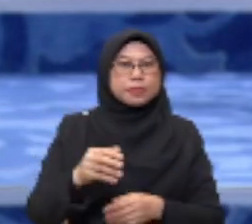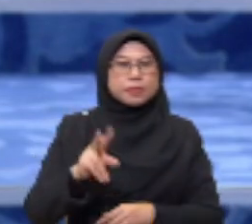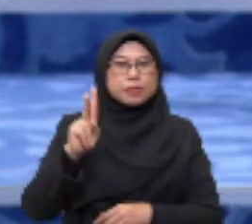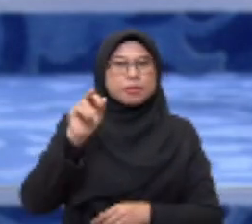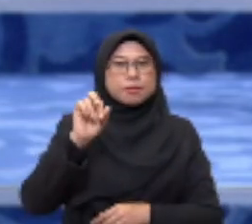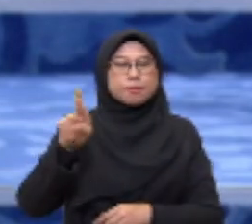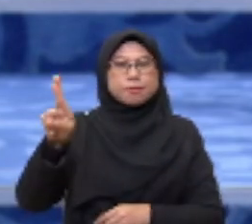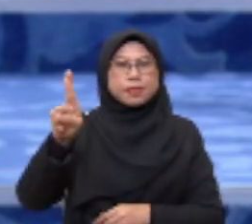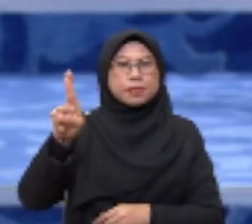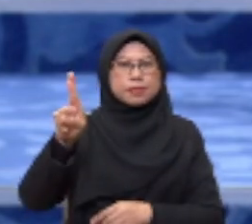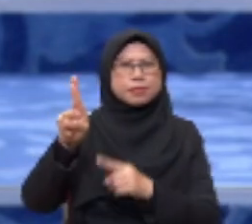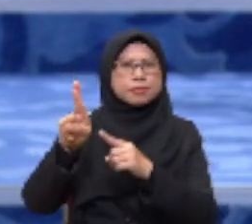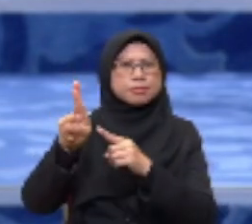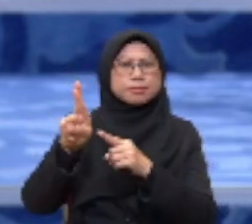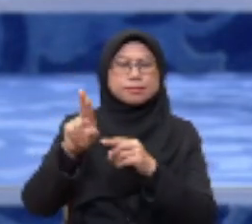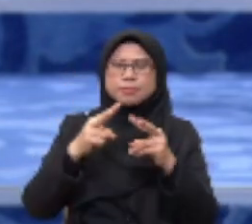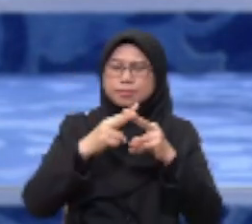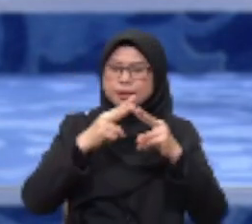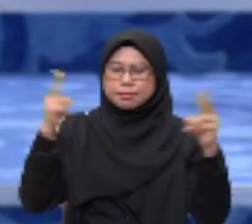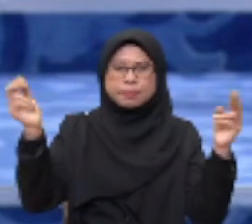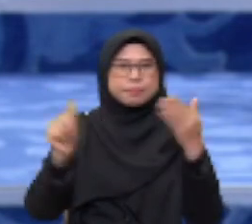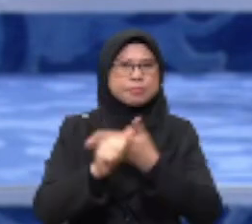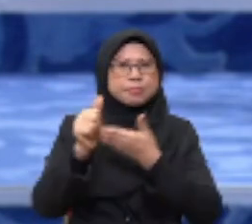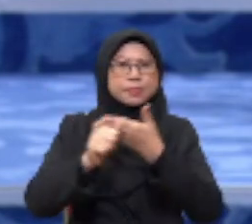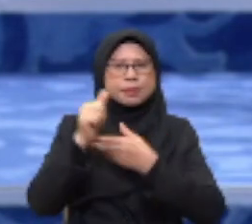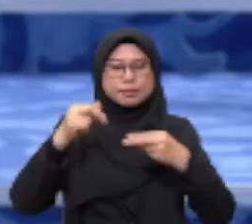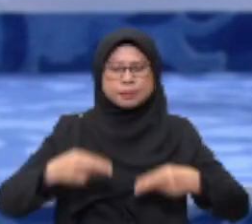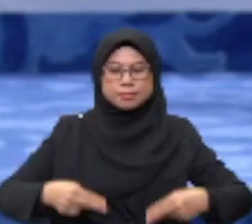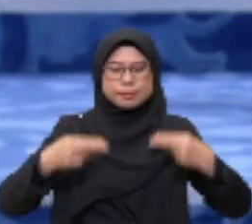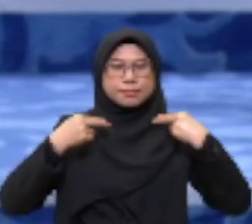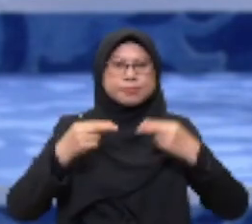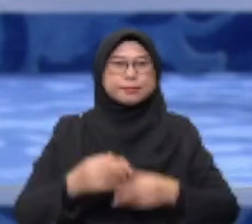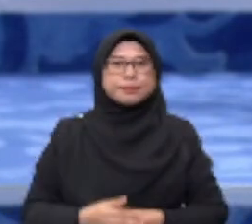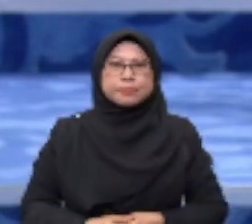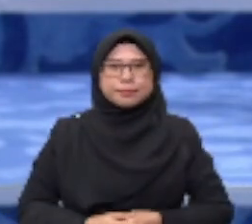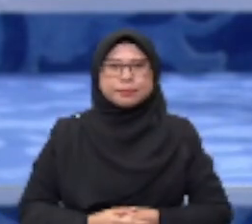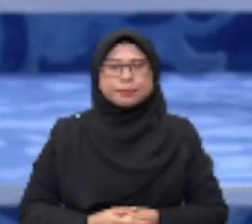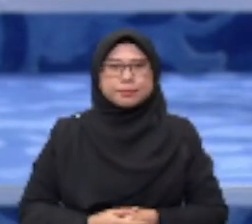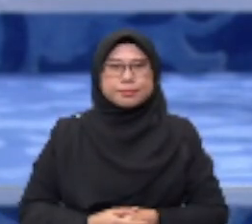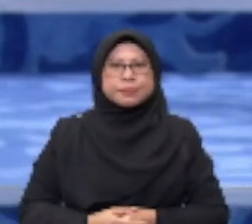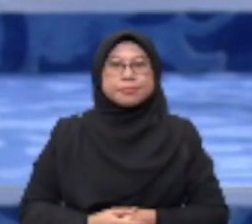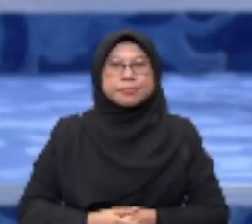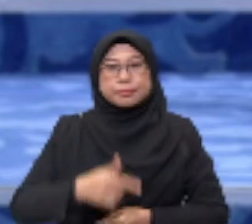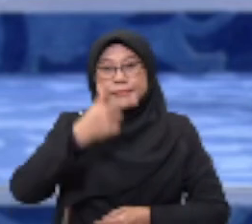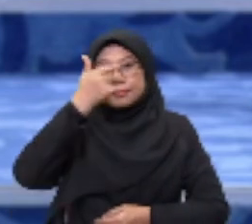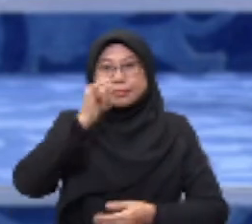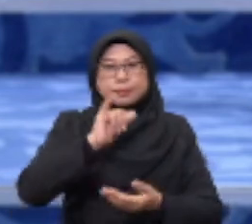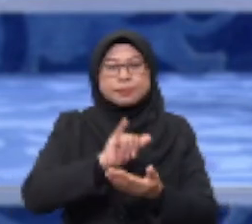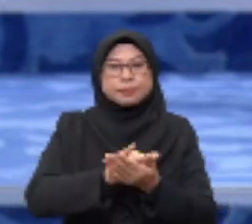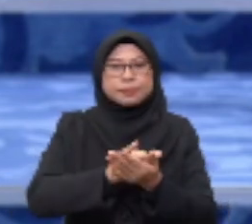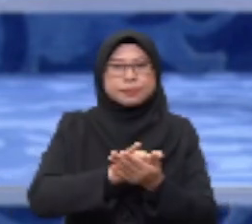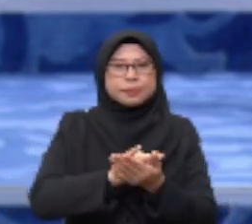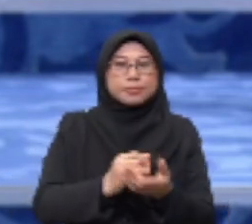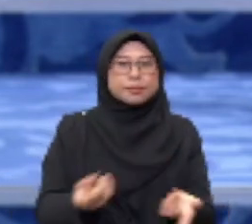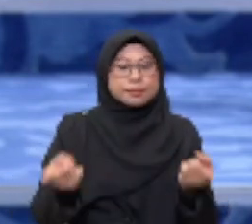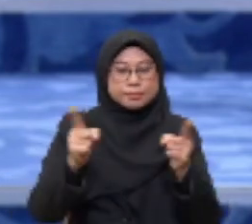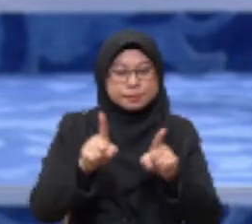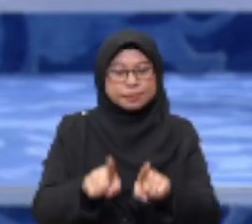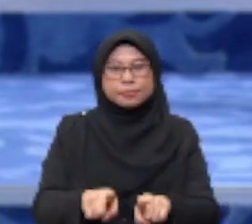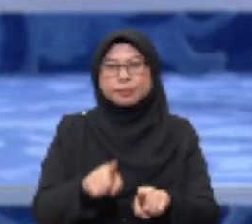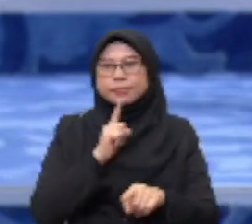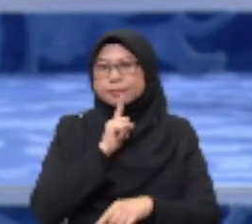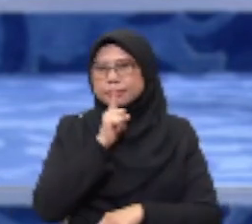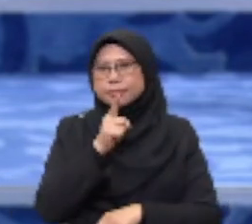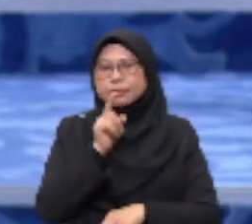kafir-mengkafir ini sebenarnya sangat membahayakan dalam kehidupan negara kita. Ya, kerana itu, insiden ini sudah tentu